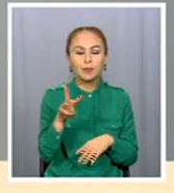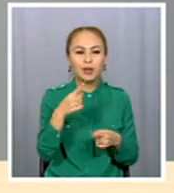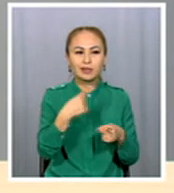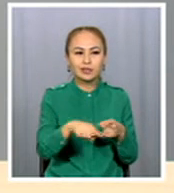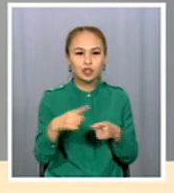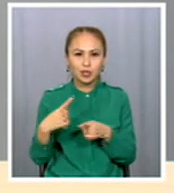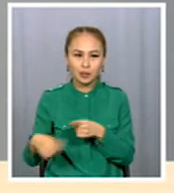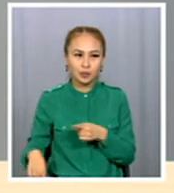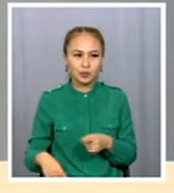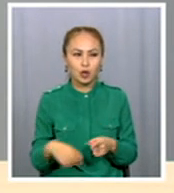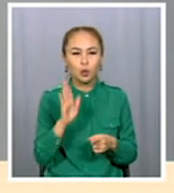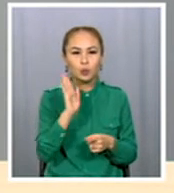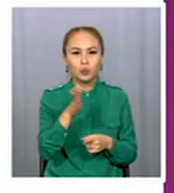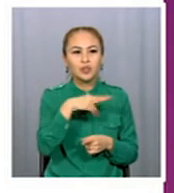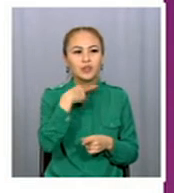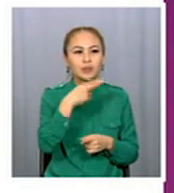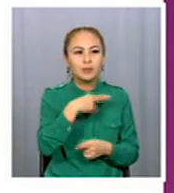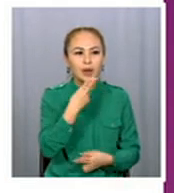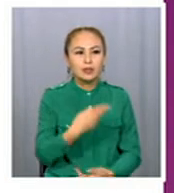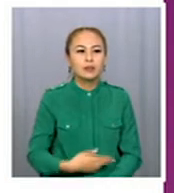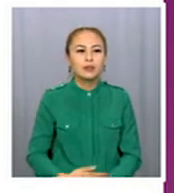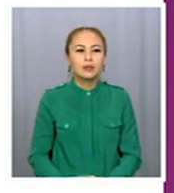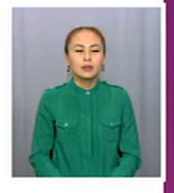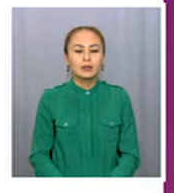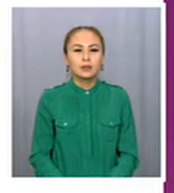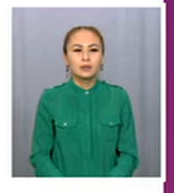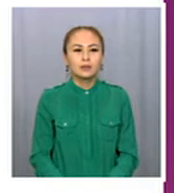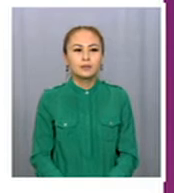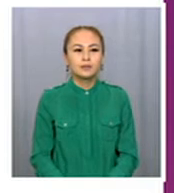отличаются? Будьте внимательны.